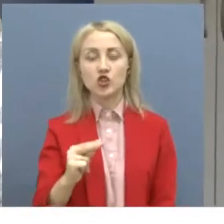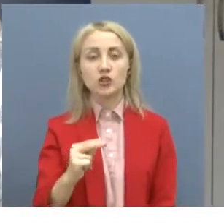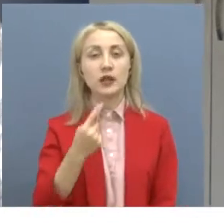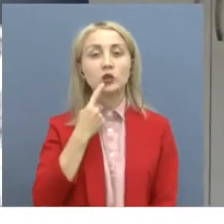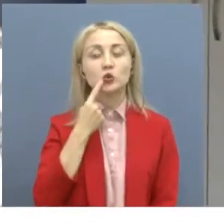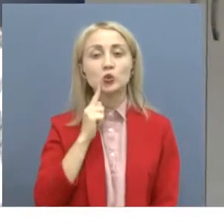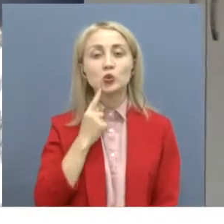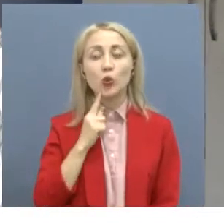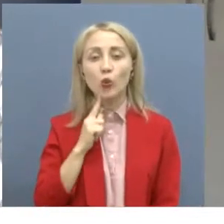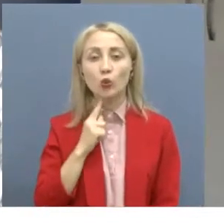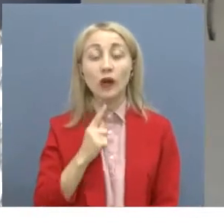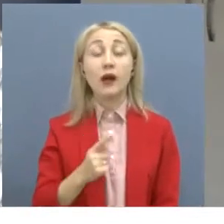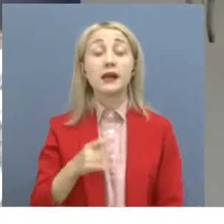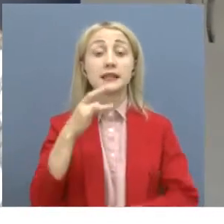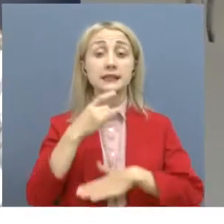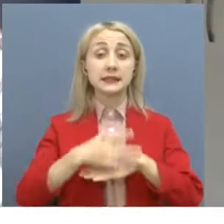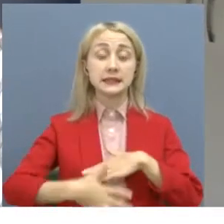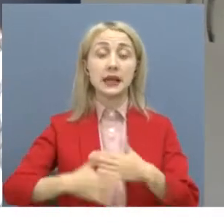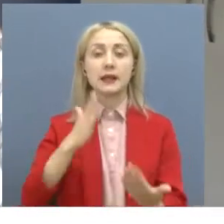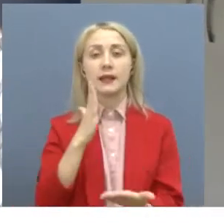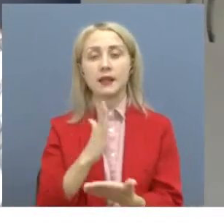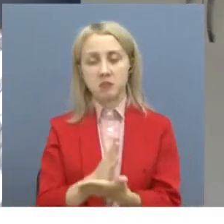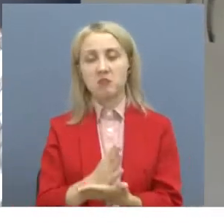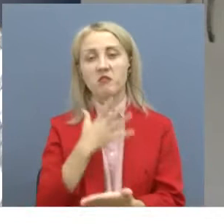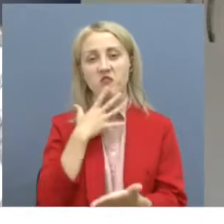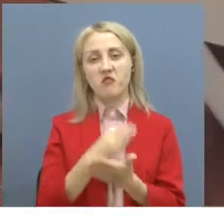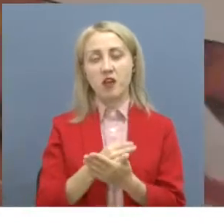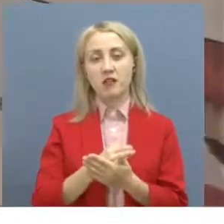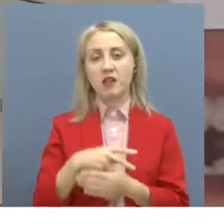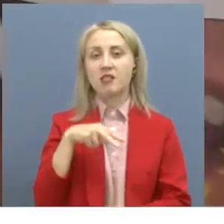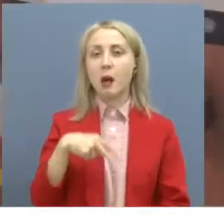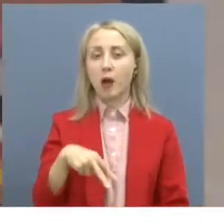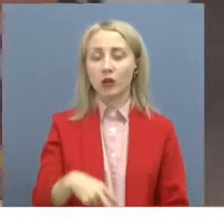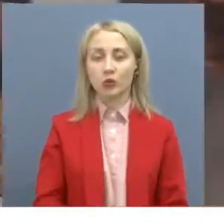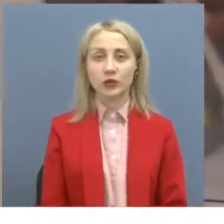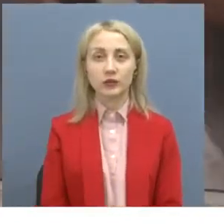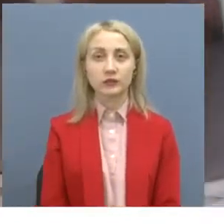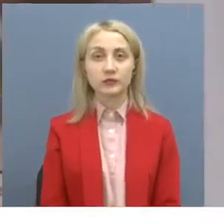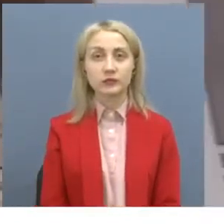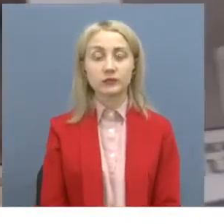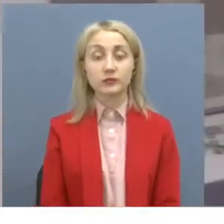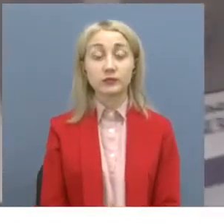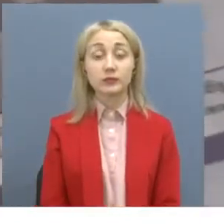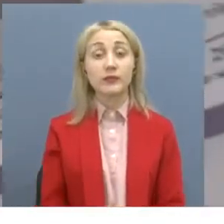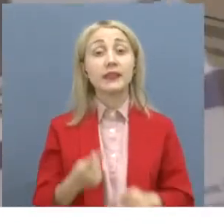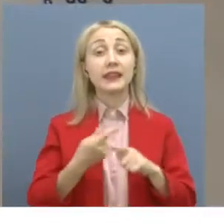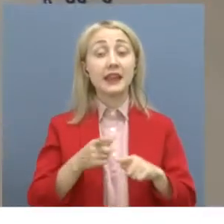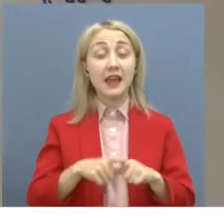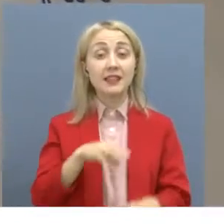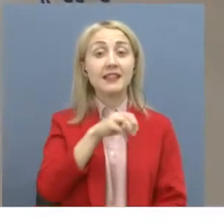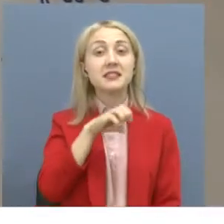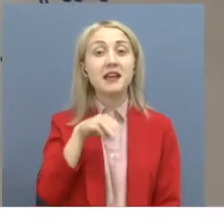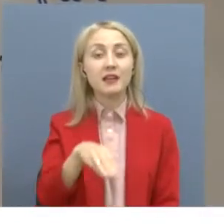Есірткіні қолданатын адамдар үшін олар мүлдем тегін жүргізіледі. Мұнау ВИЧ-ті анықтайтын дәл сол жедел тесттер.